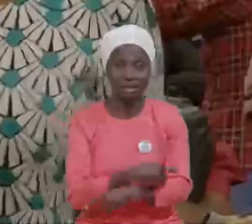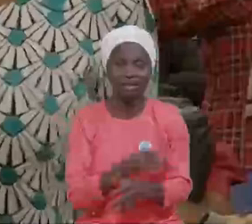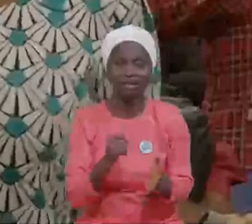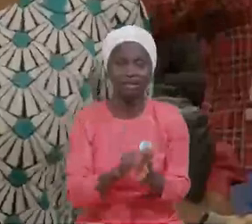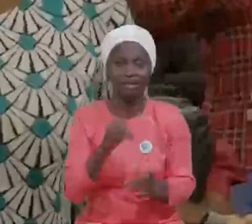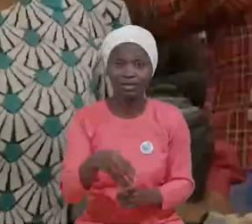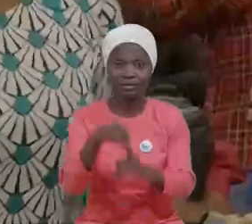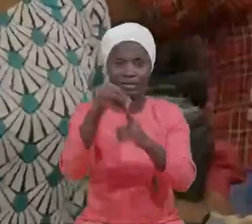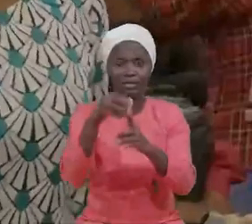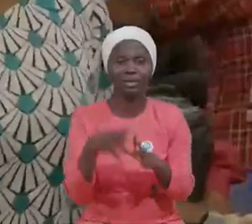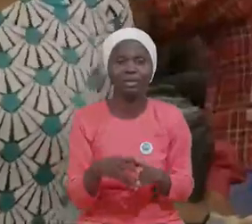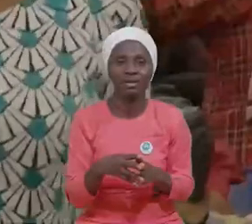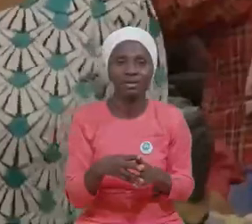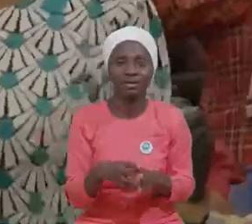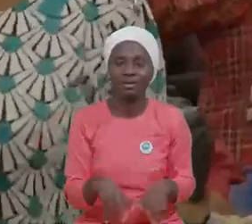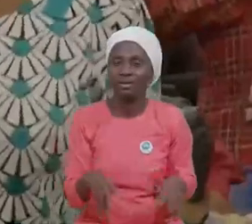inoubliable.